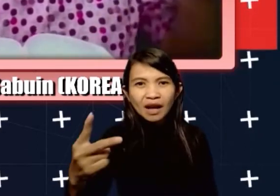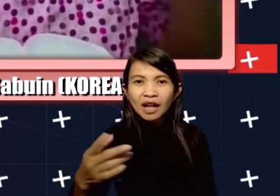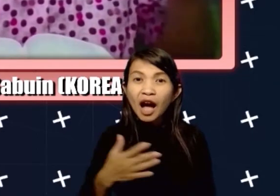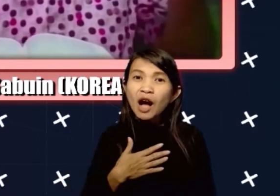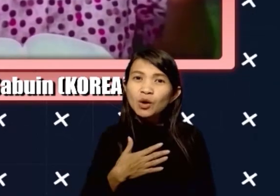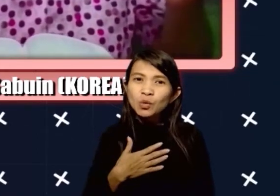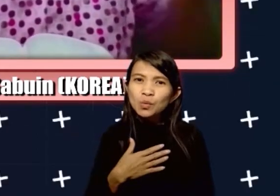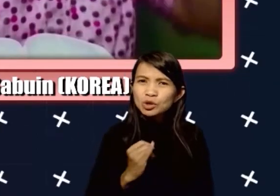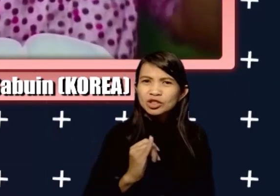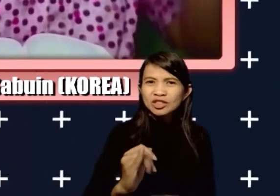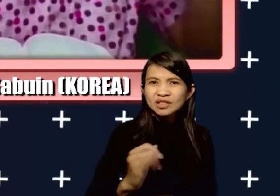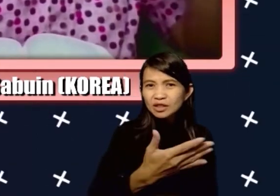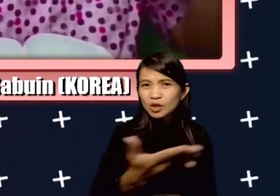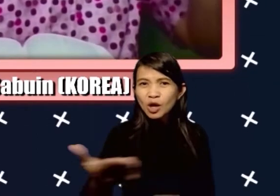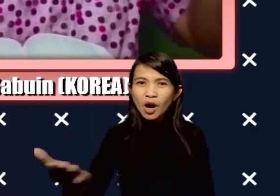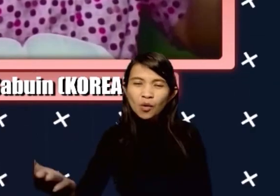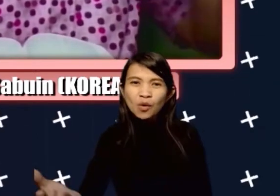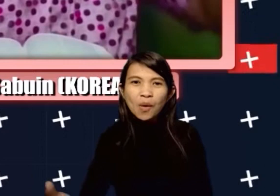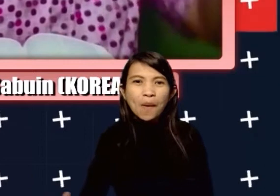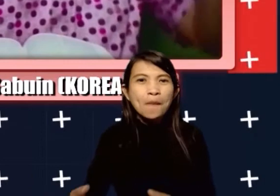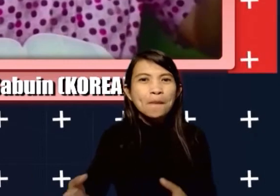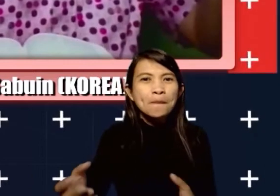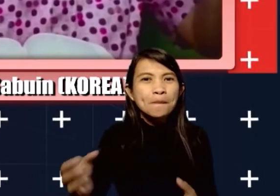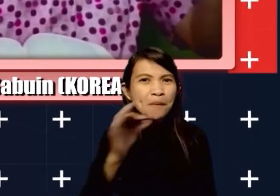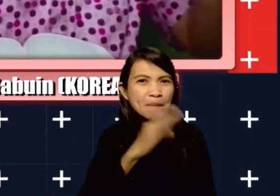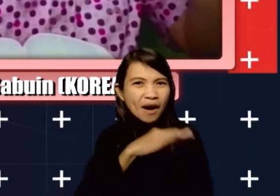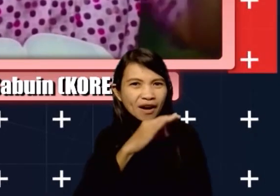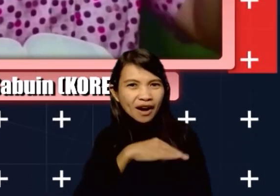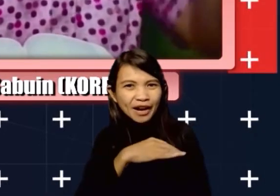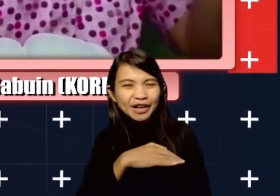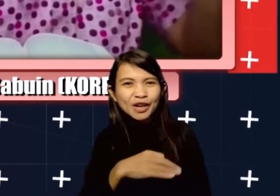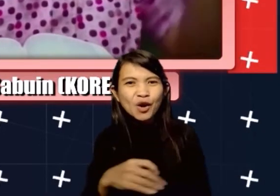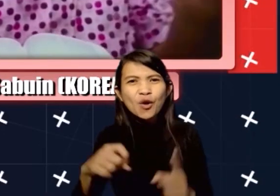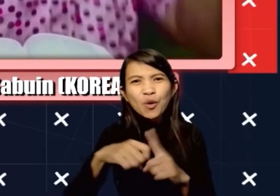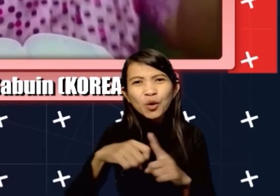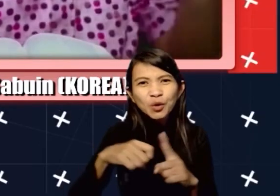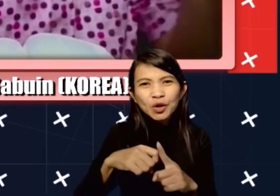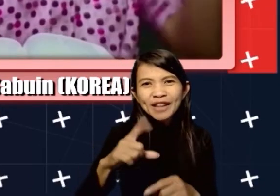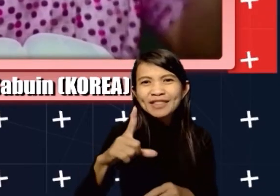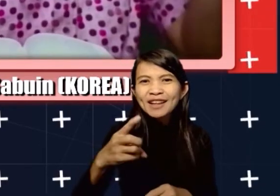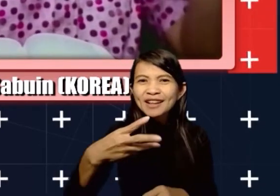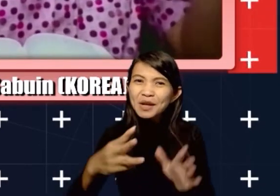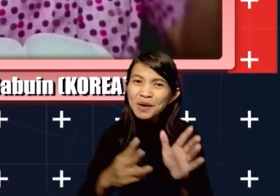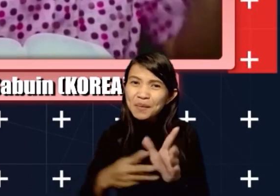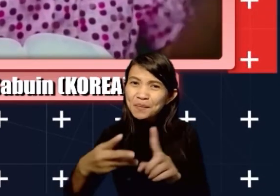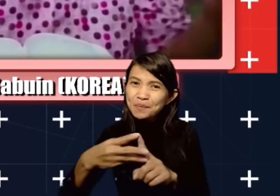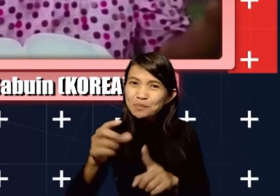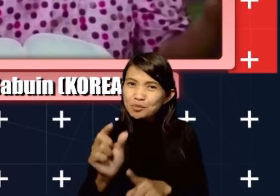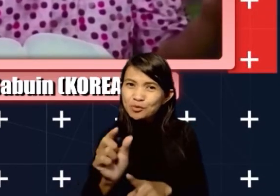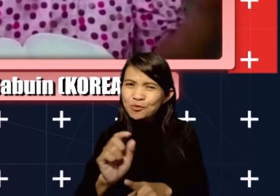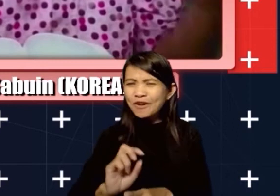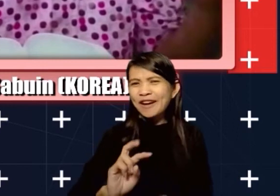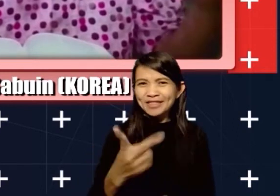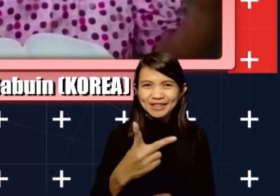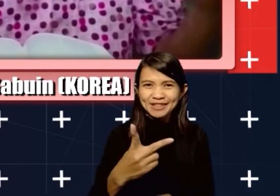kotoran lembu, ganti kotoran manusia. Oke, jadi pakai kotoran lembu, dimasak itu roti. Lalu